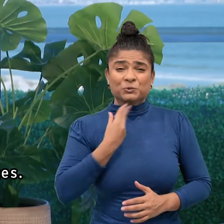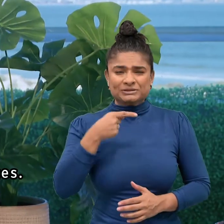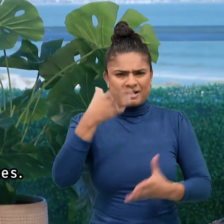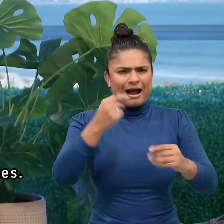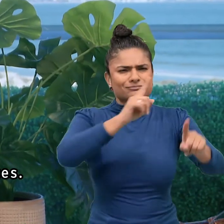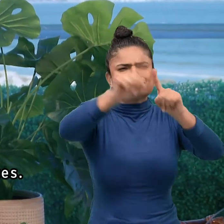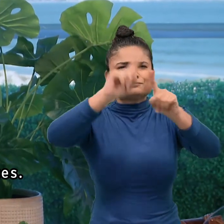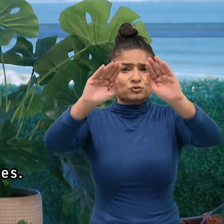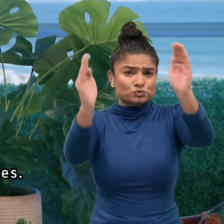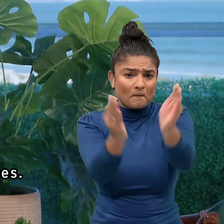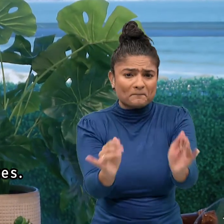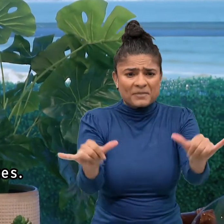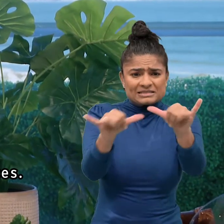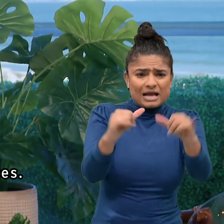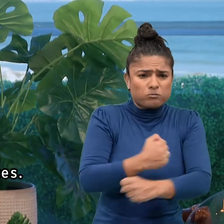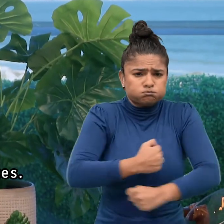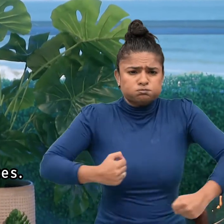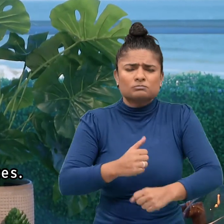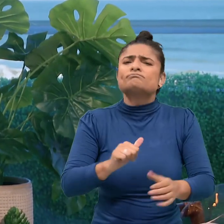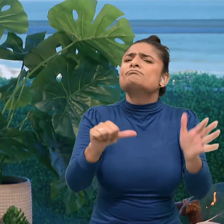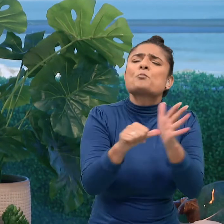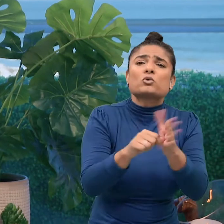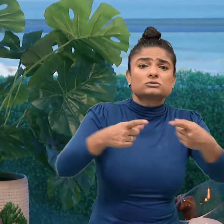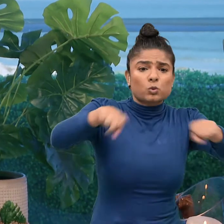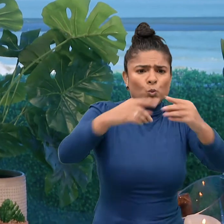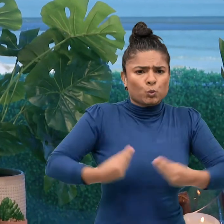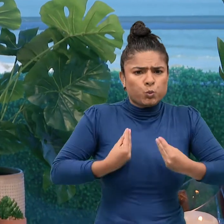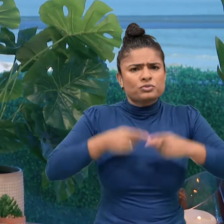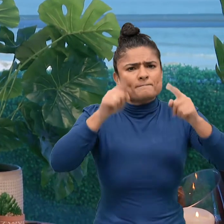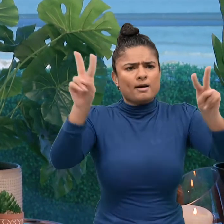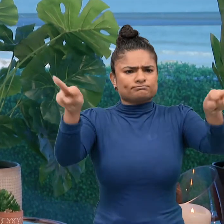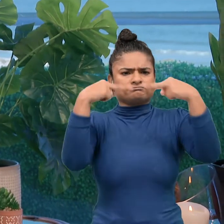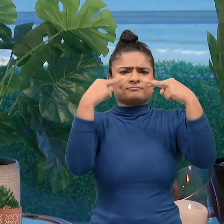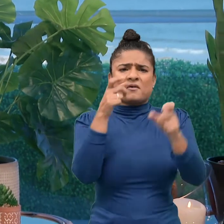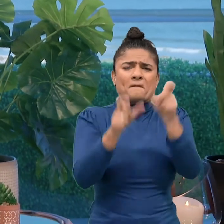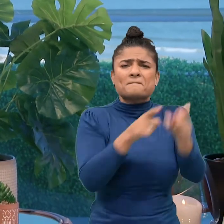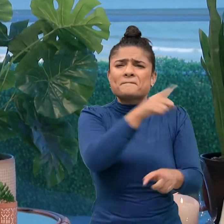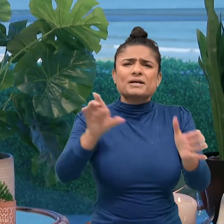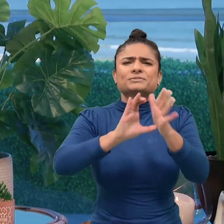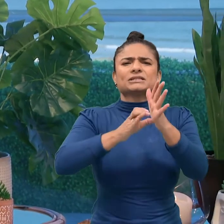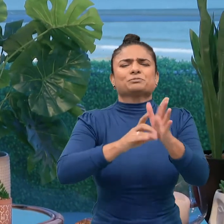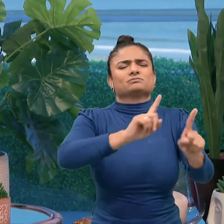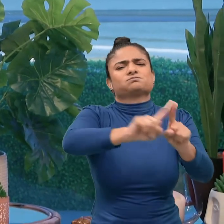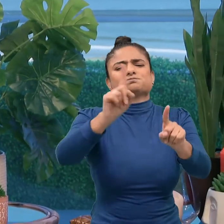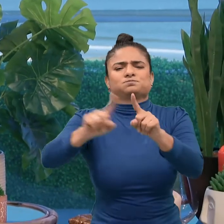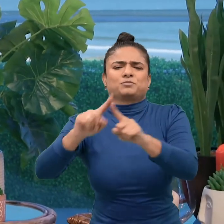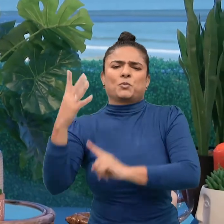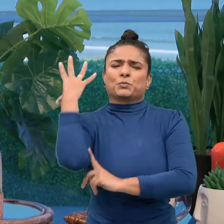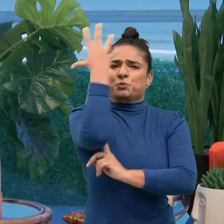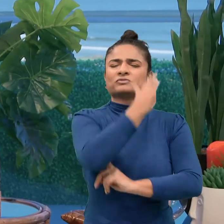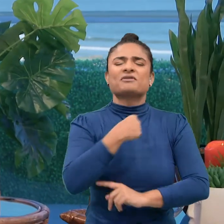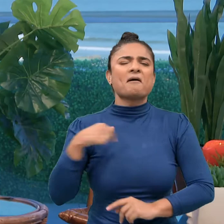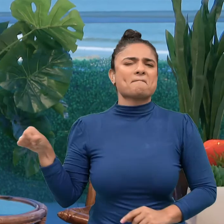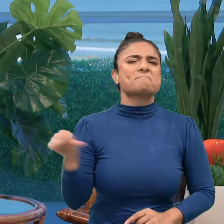Skoonheid kom in soveel verskillende vorms en groottes en dit is so belangrik vir ons jeug om hierdie uitbeeldings van skoonheid te sien. Ons